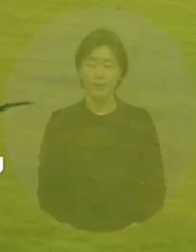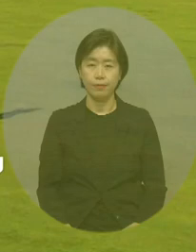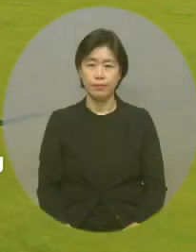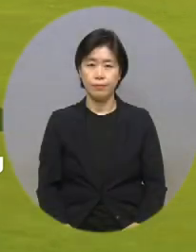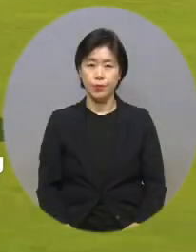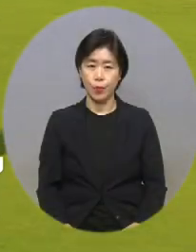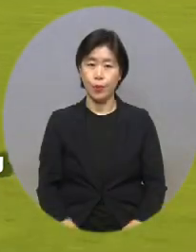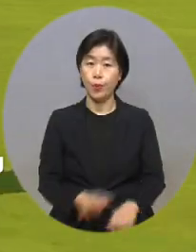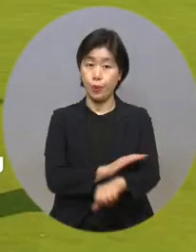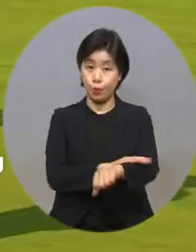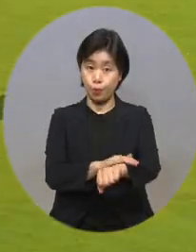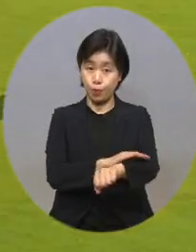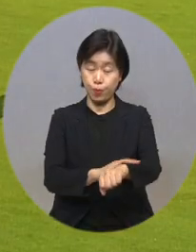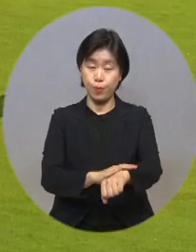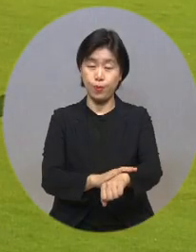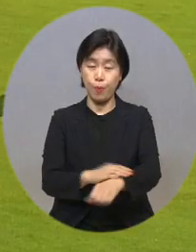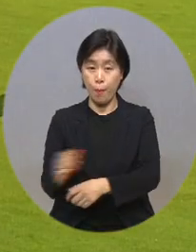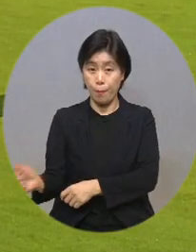스타. 야.